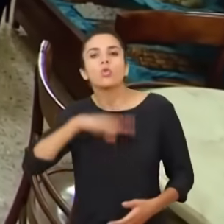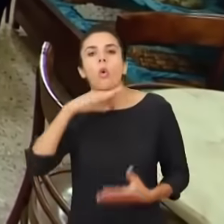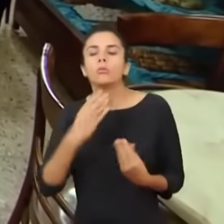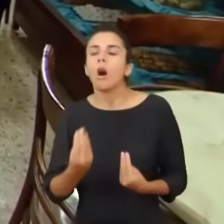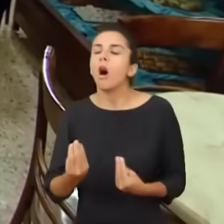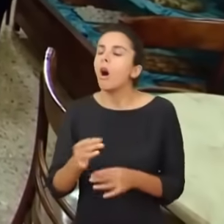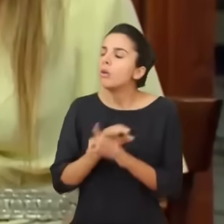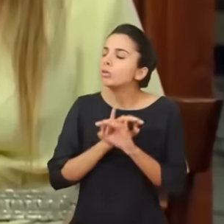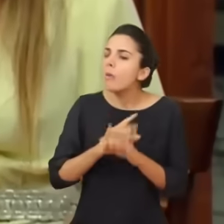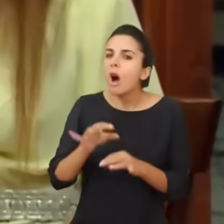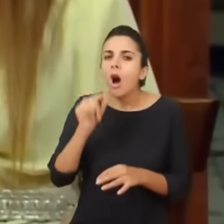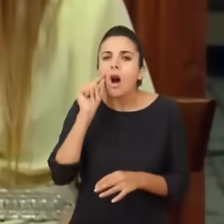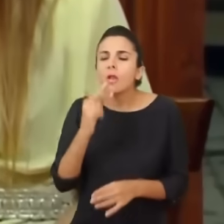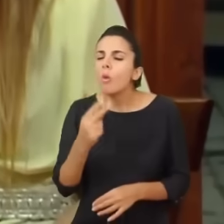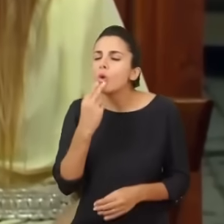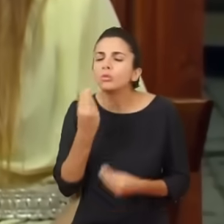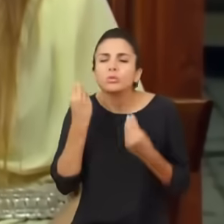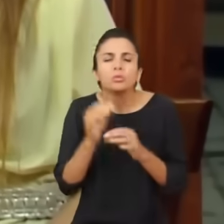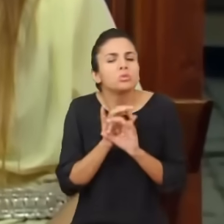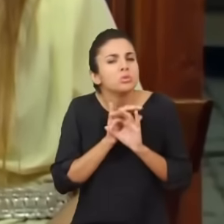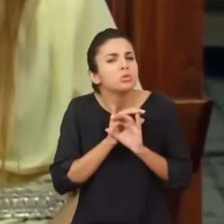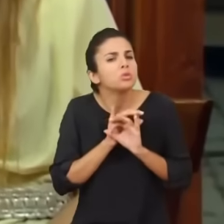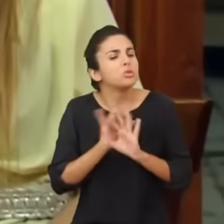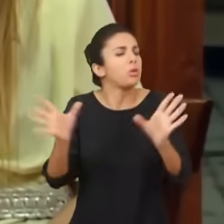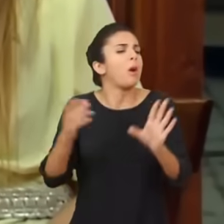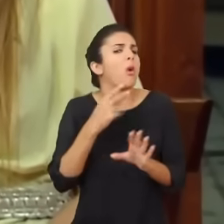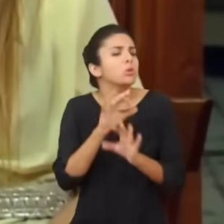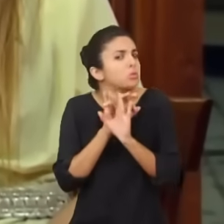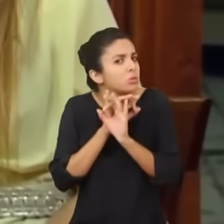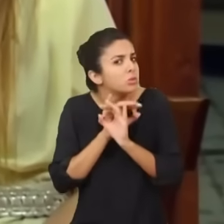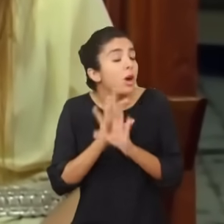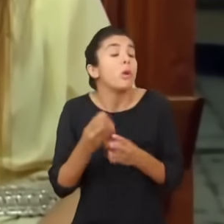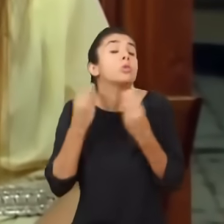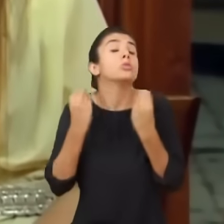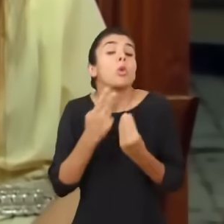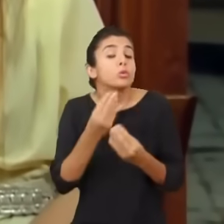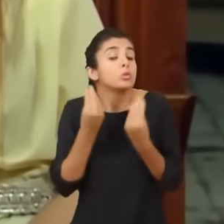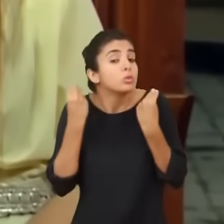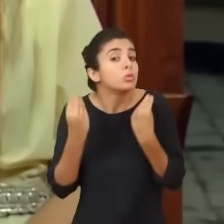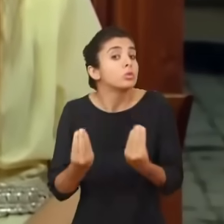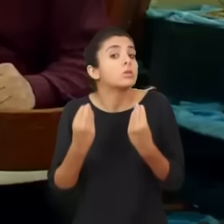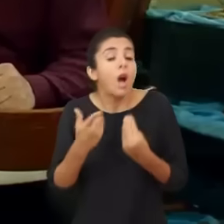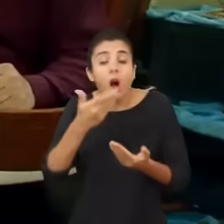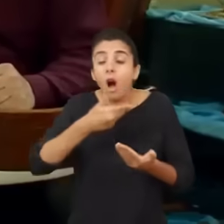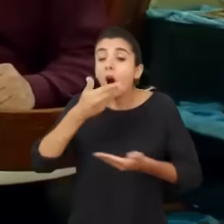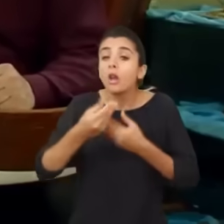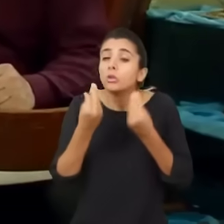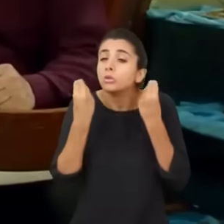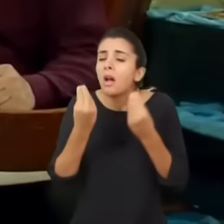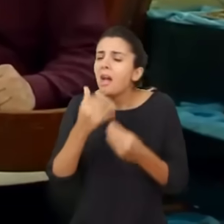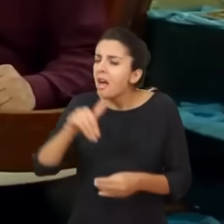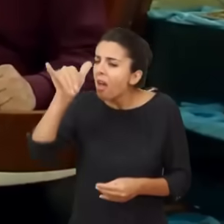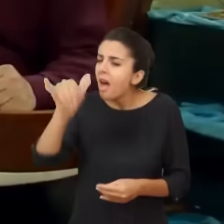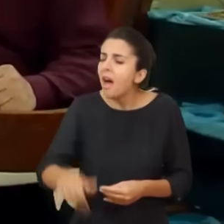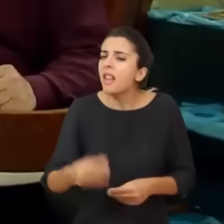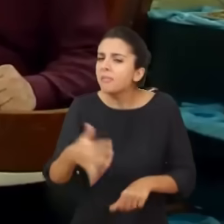Bayılayım bu adama açan konuşayım. Süper konuş. Çok güzel konuştun, çok güzel anlattın. Halal olsun